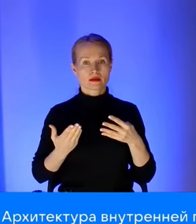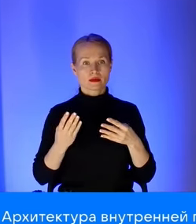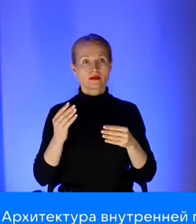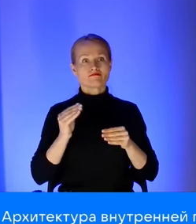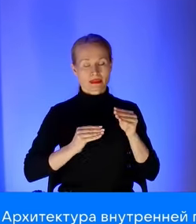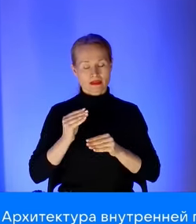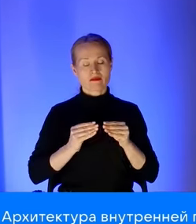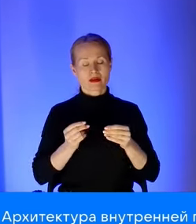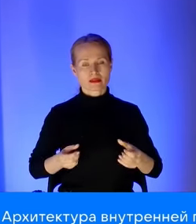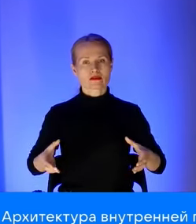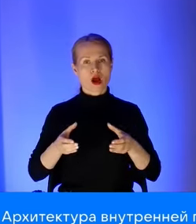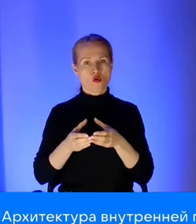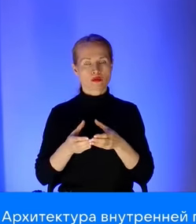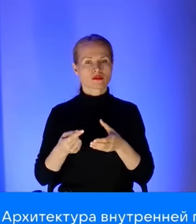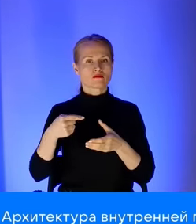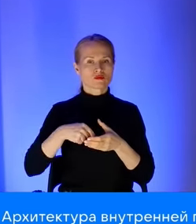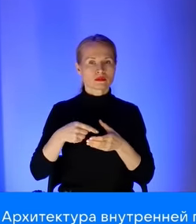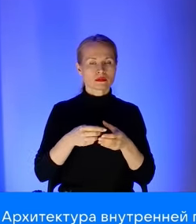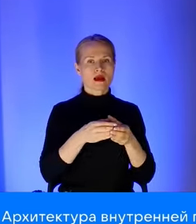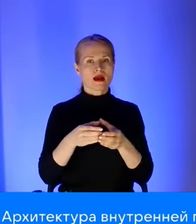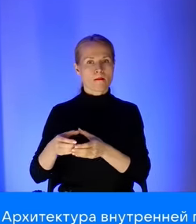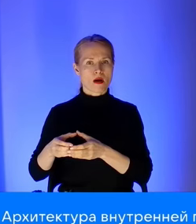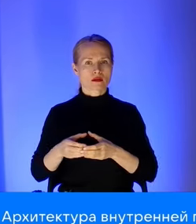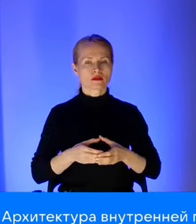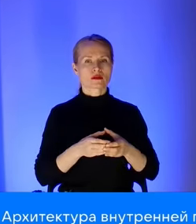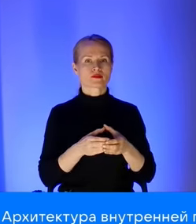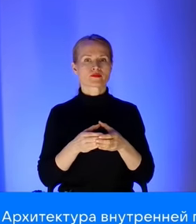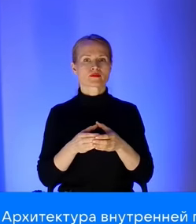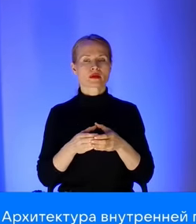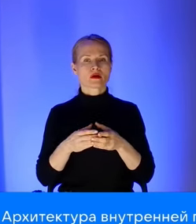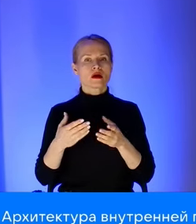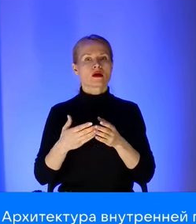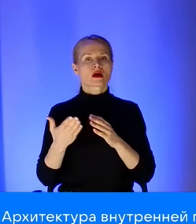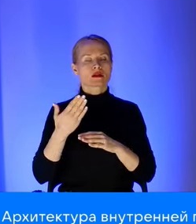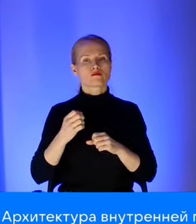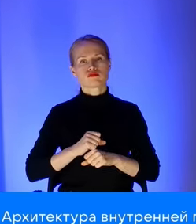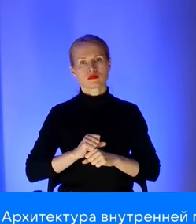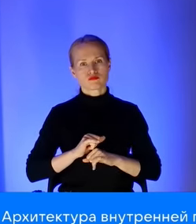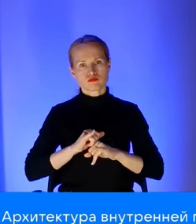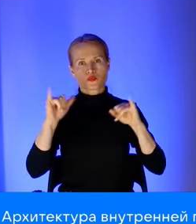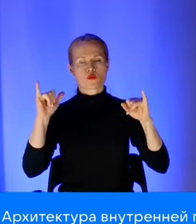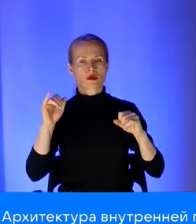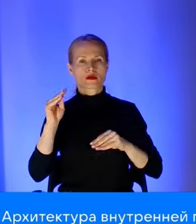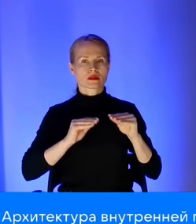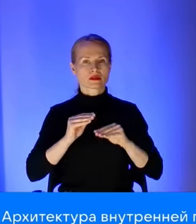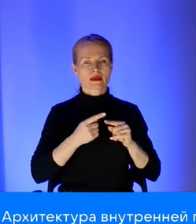сообщество это важно внутри какие-то команд там когда-то был бум на создании каких-то